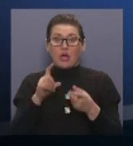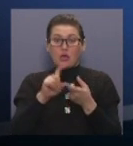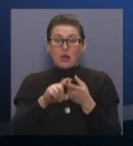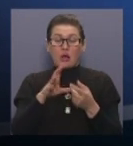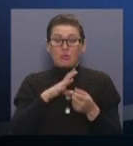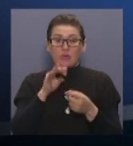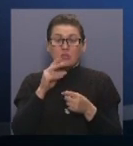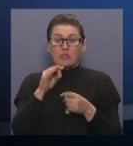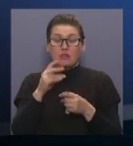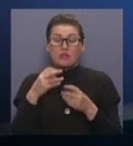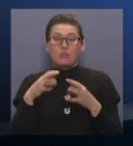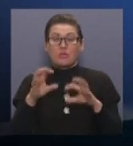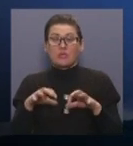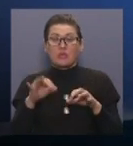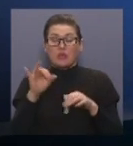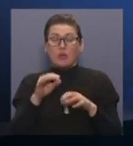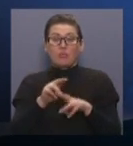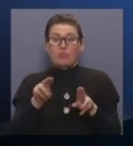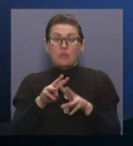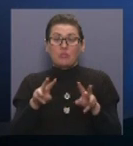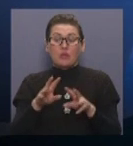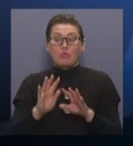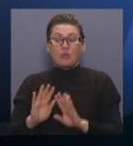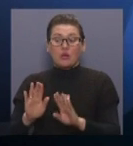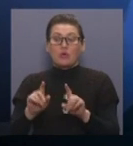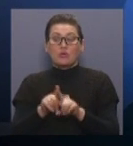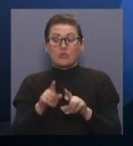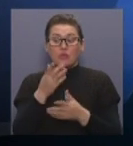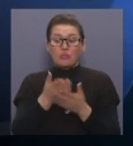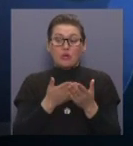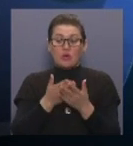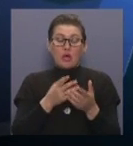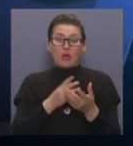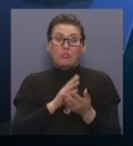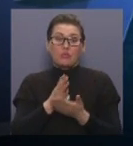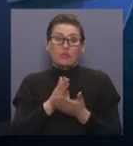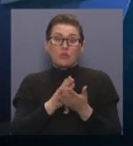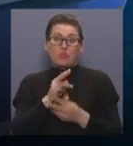Қазагроинновация президенті, премьер-министр орынбасарының кеңесшісі қызметтерін атқарған.